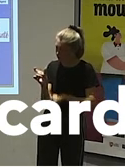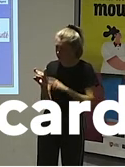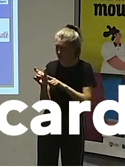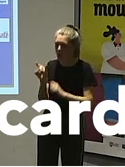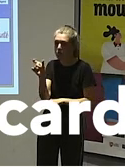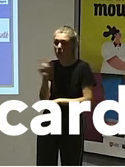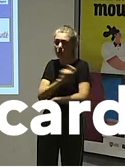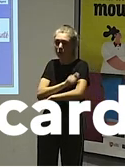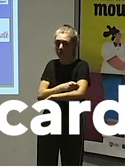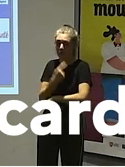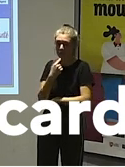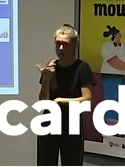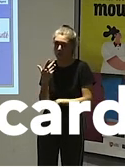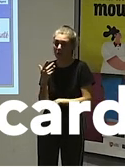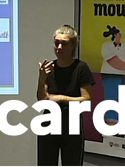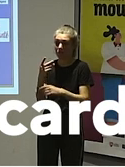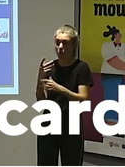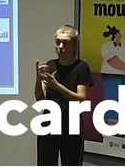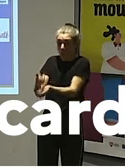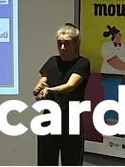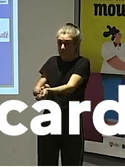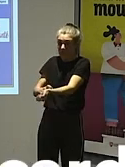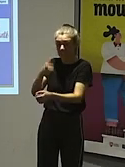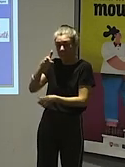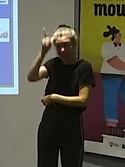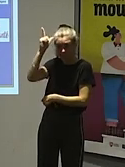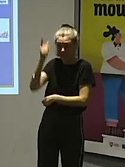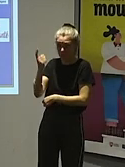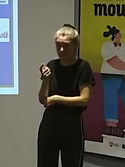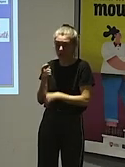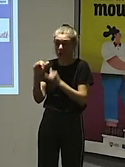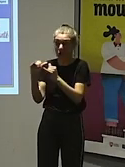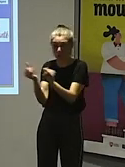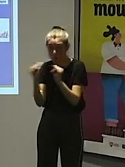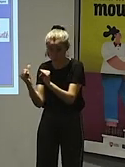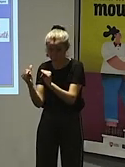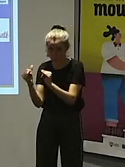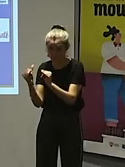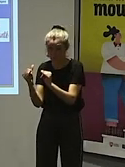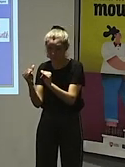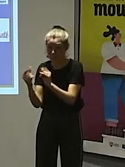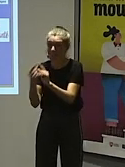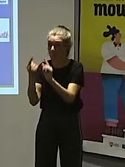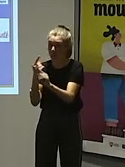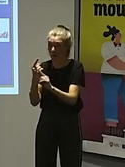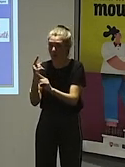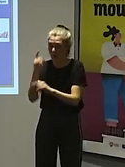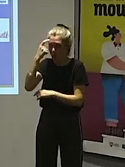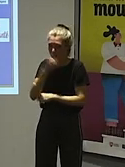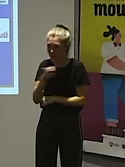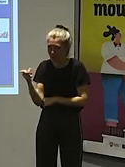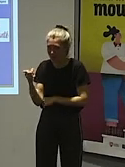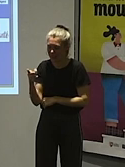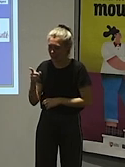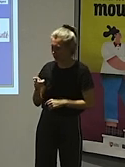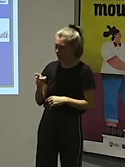ça signifie jeu. Voilà, ça, c'est la valeur première du sport, c'est le jeu. Et il s'agit de se rendre compte que dans